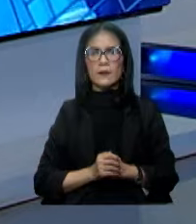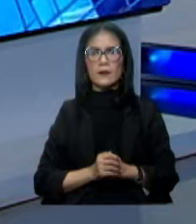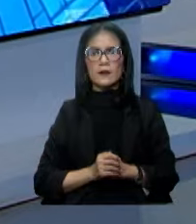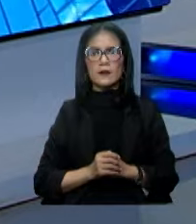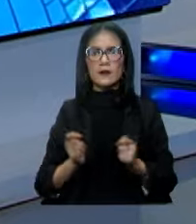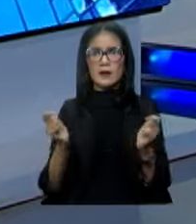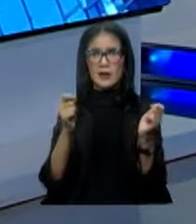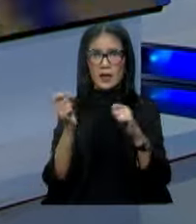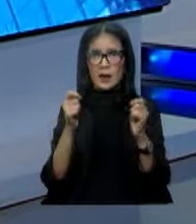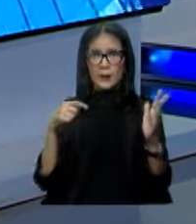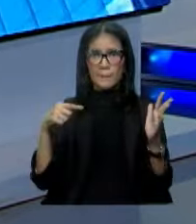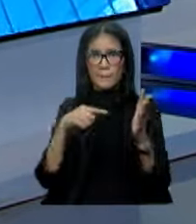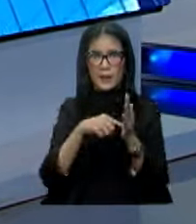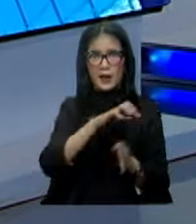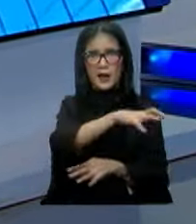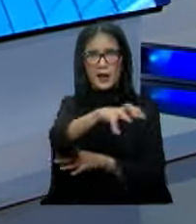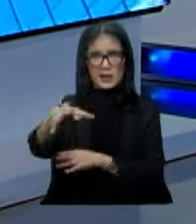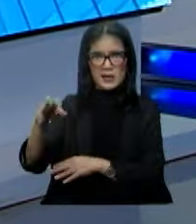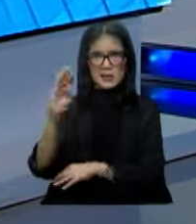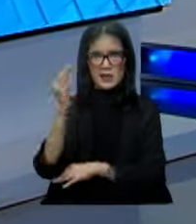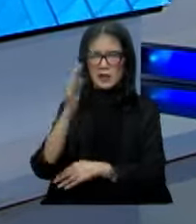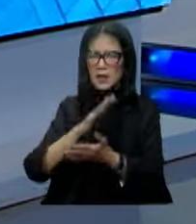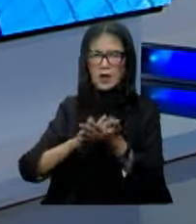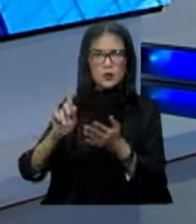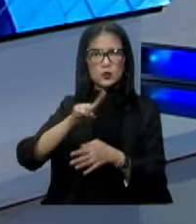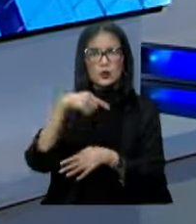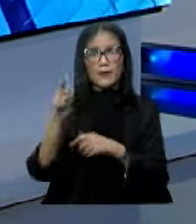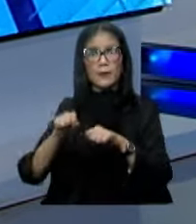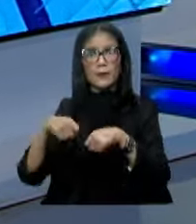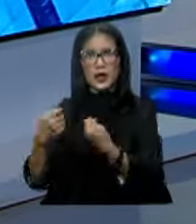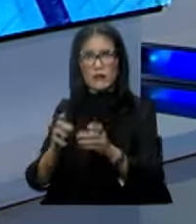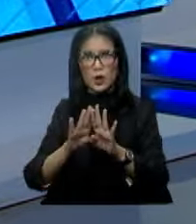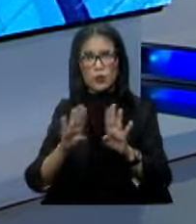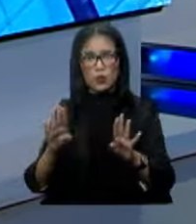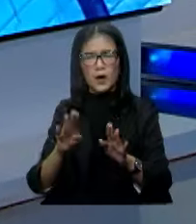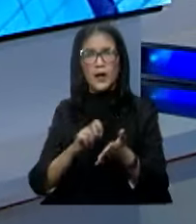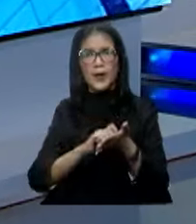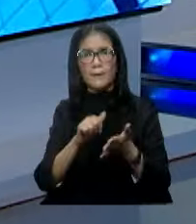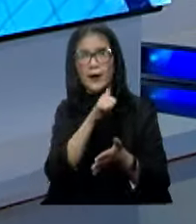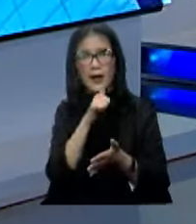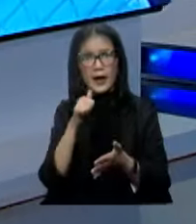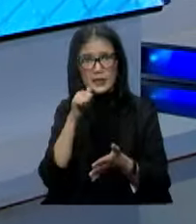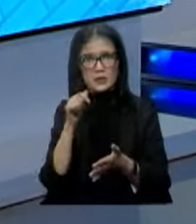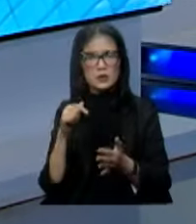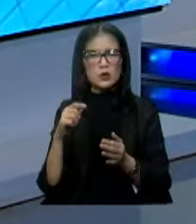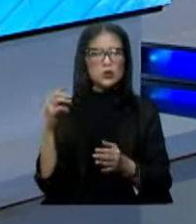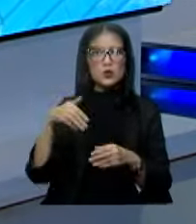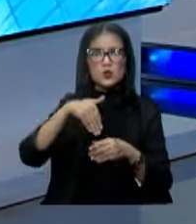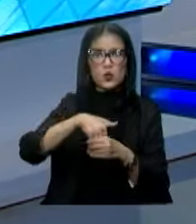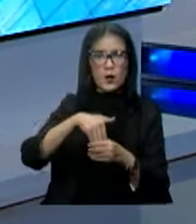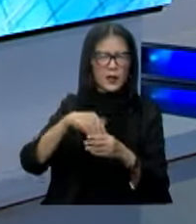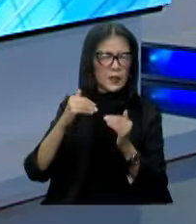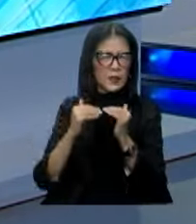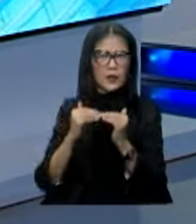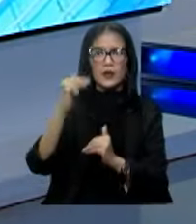Pemirsa, drama Pilkada Jakarta berlangsung hingga pendaftaran dibuka. Nama Anies Baswedan yang mengantongi suara tertinggi di